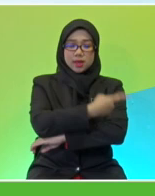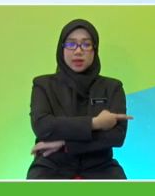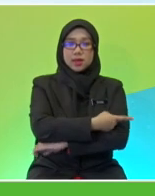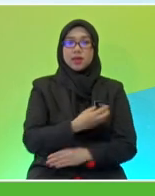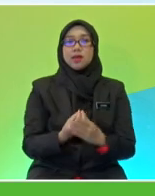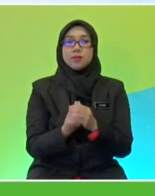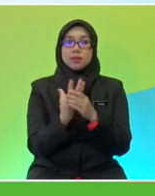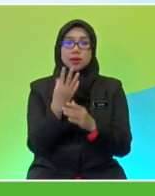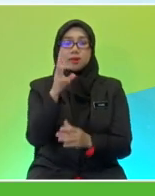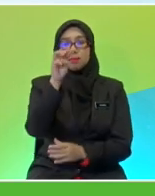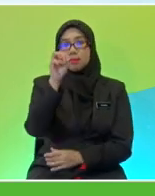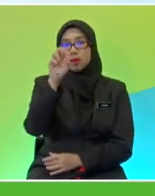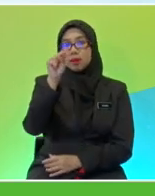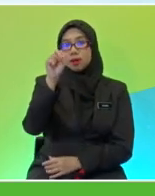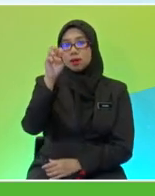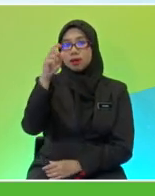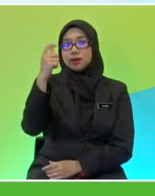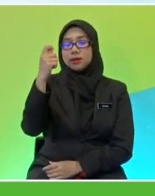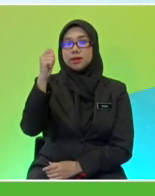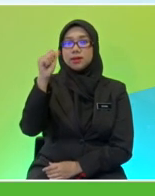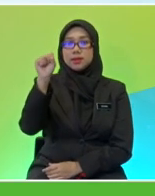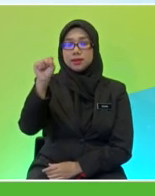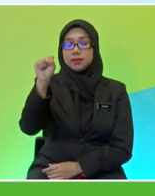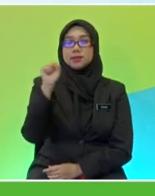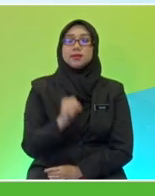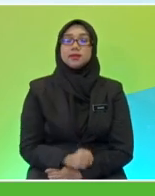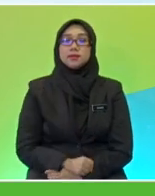Oke kita lihat macam mana sebenarnya